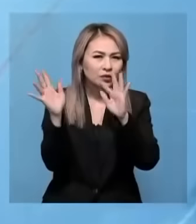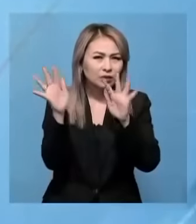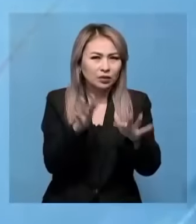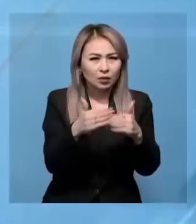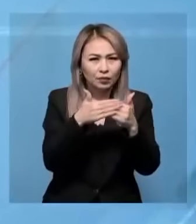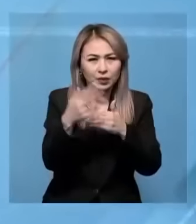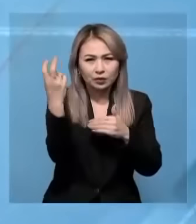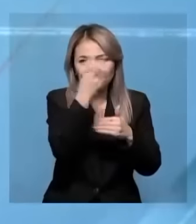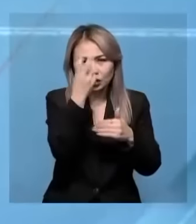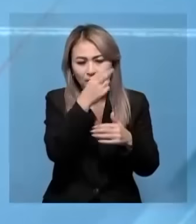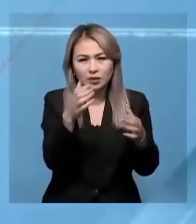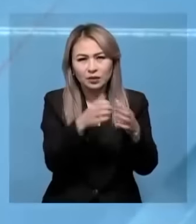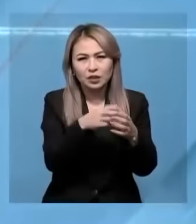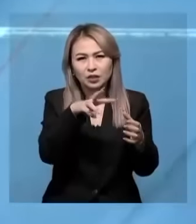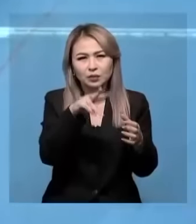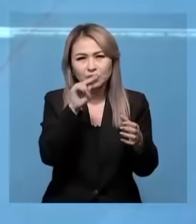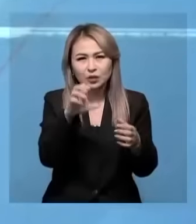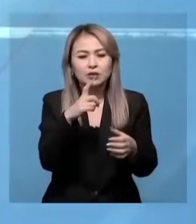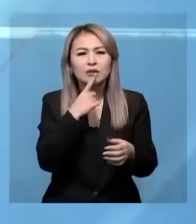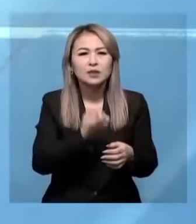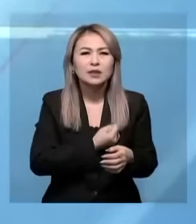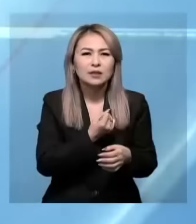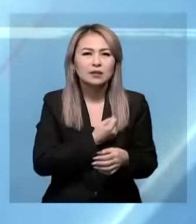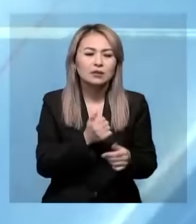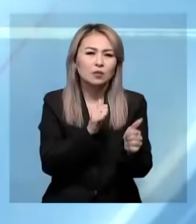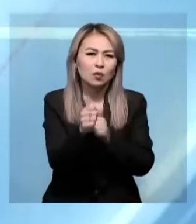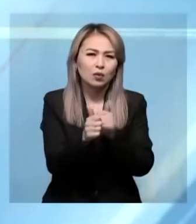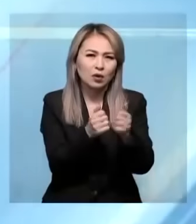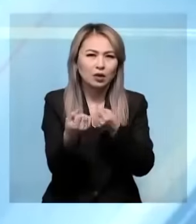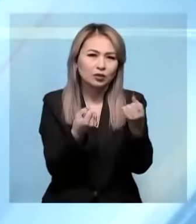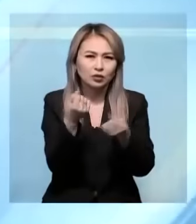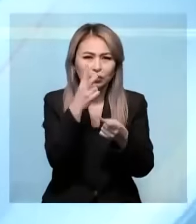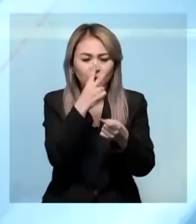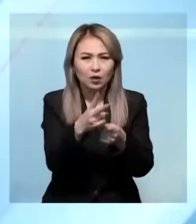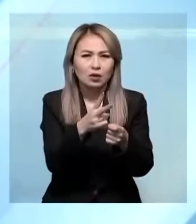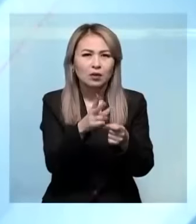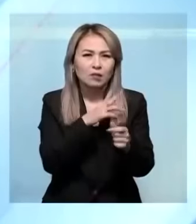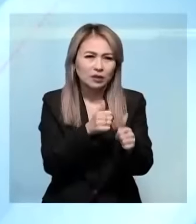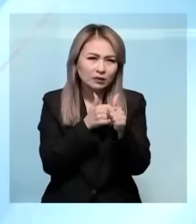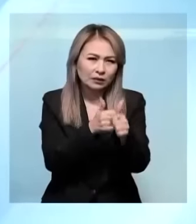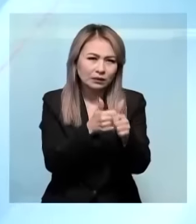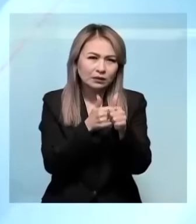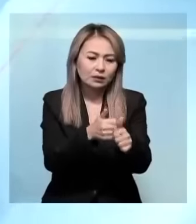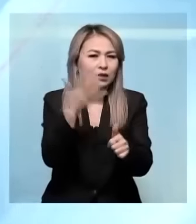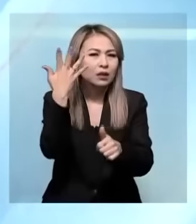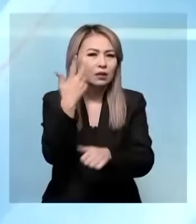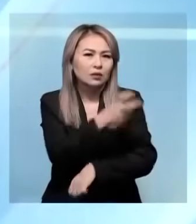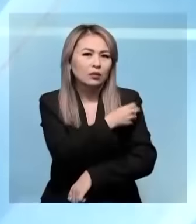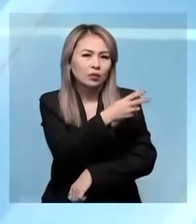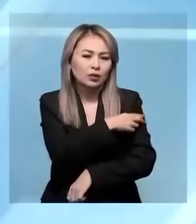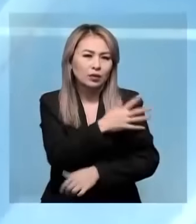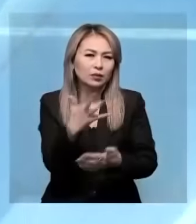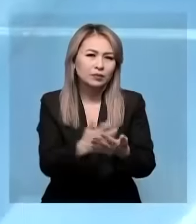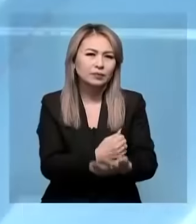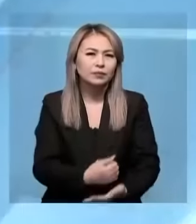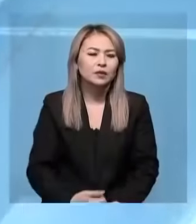жер көрінбеген соң төтенше жағдайлар департаментінің сарбаздары кезектесіп көлік алдында жүгіріп отырған науқас дер кезінде дәрігерлердің